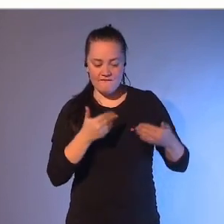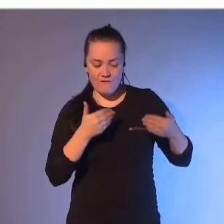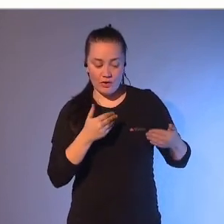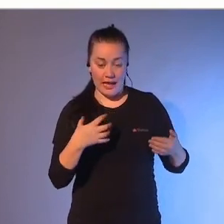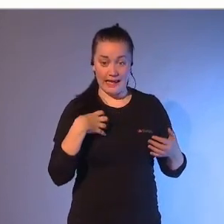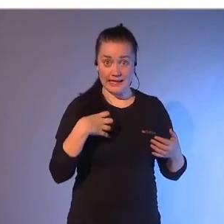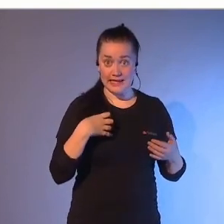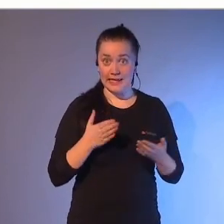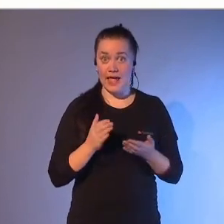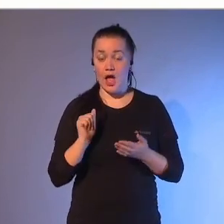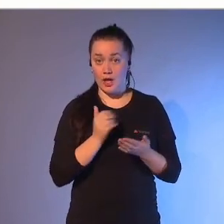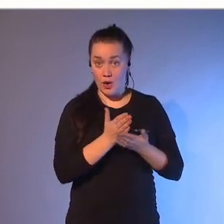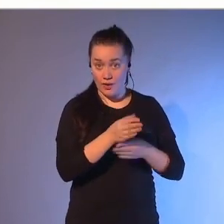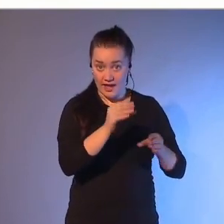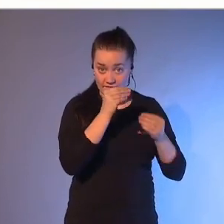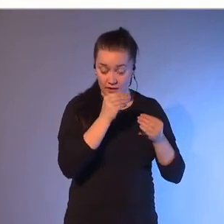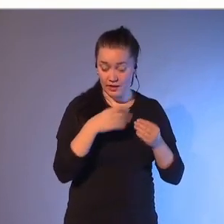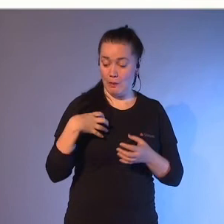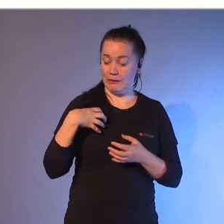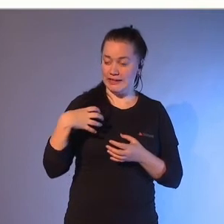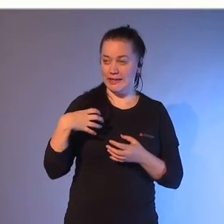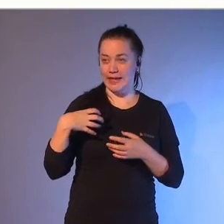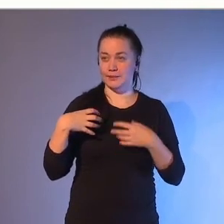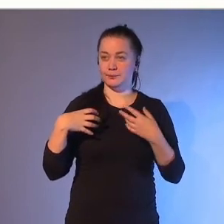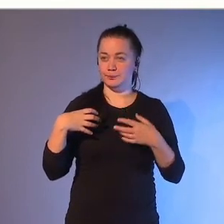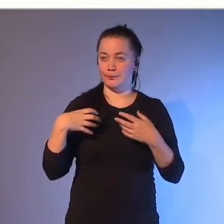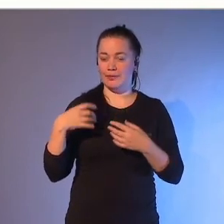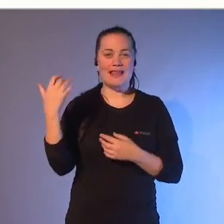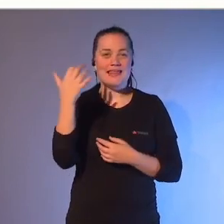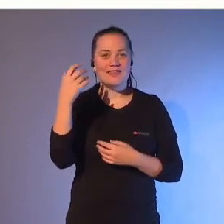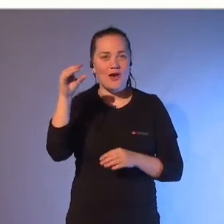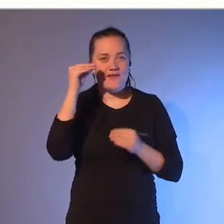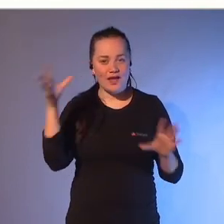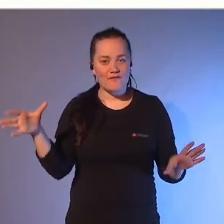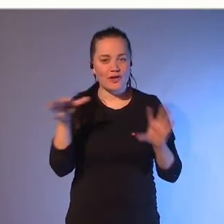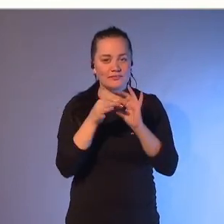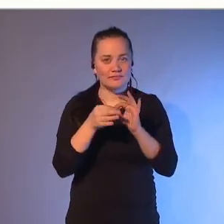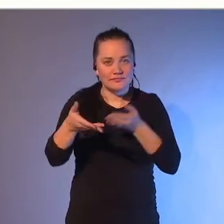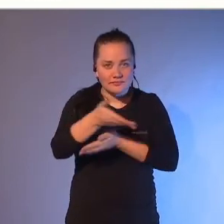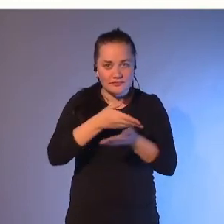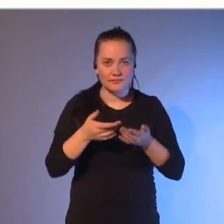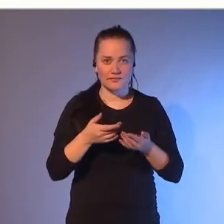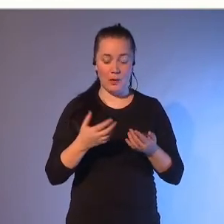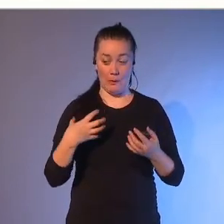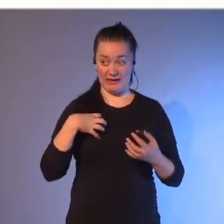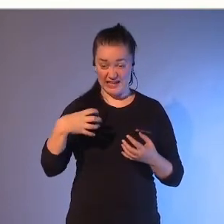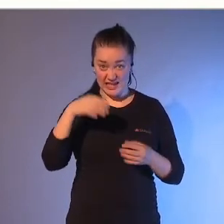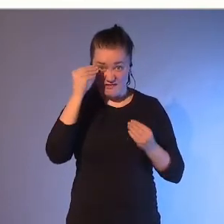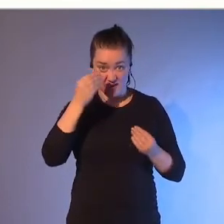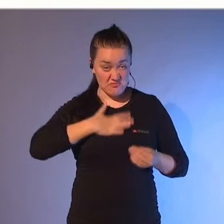rike analoge erfaringer og rike digitale erfaringer. Og hva en rik digital